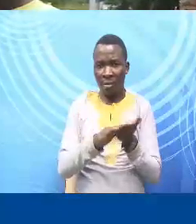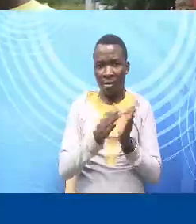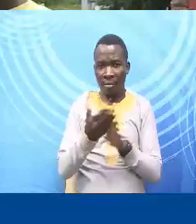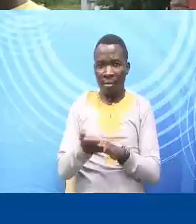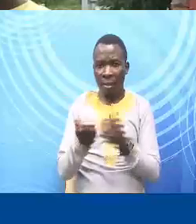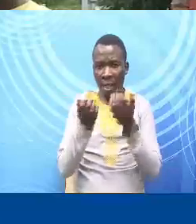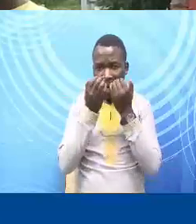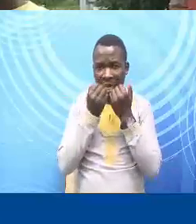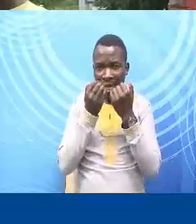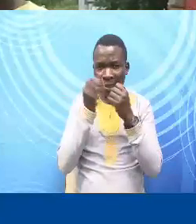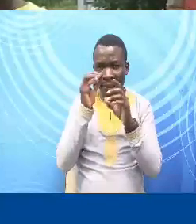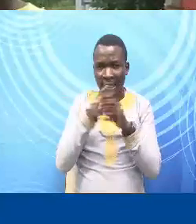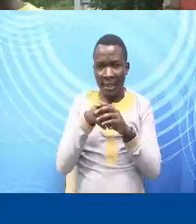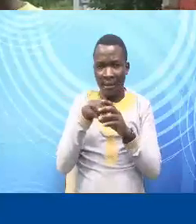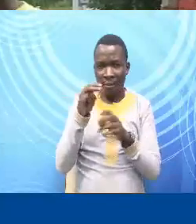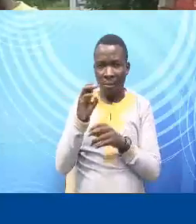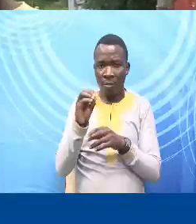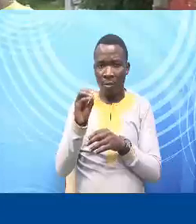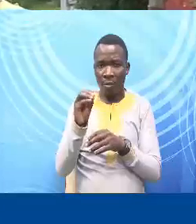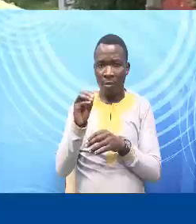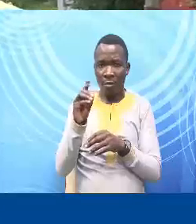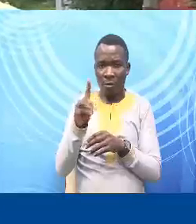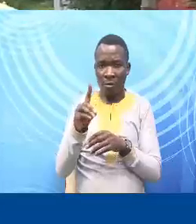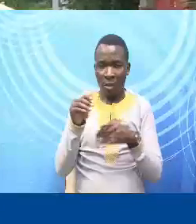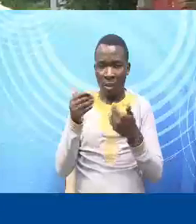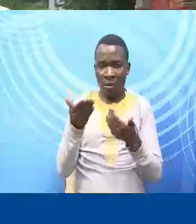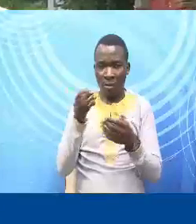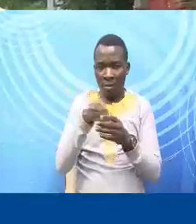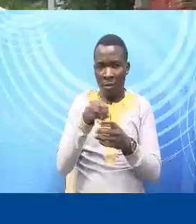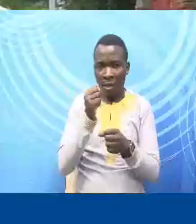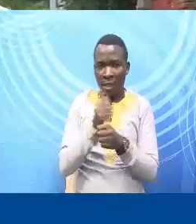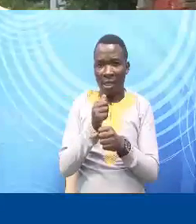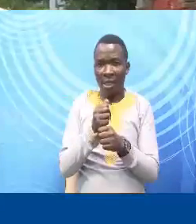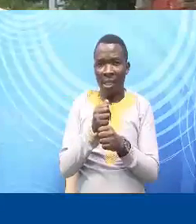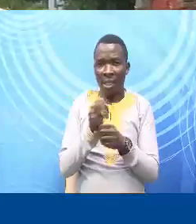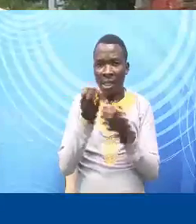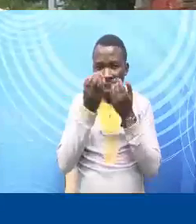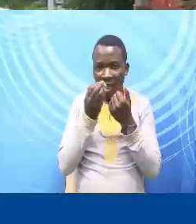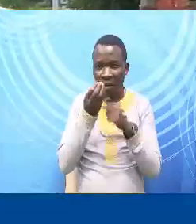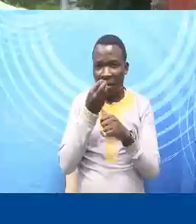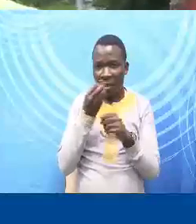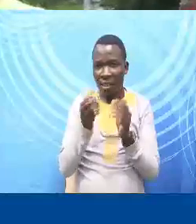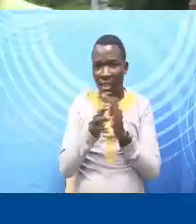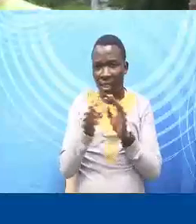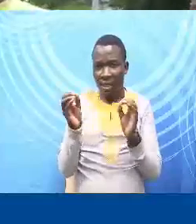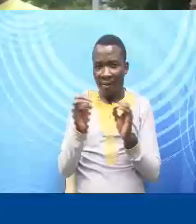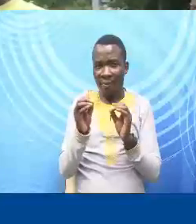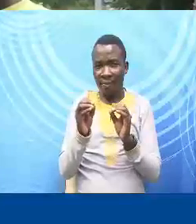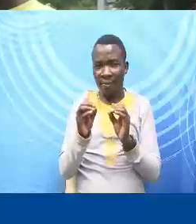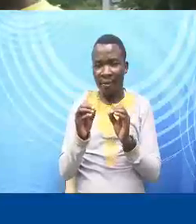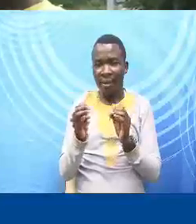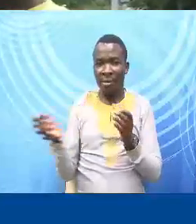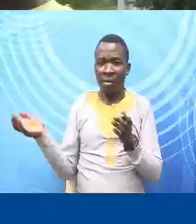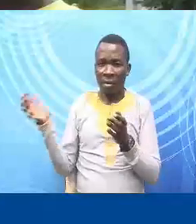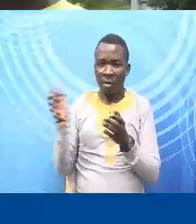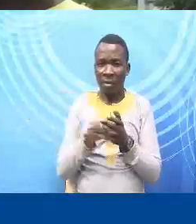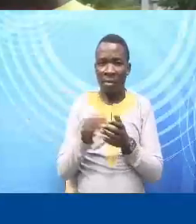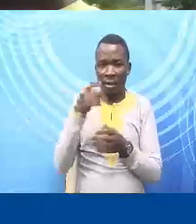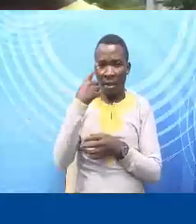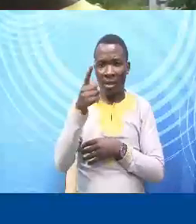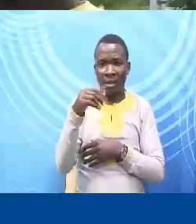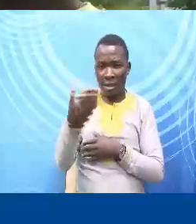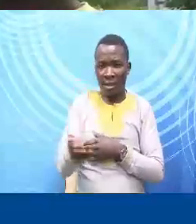ndi muri mood ya ndi mu kazi nagira nk'ikigori tukakirya ya nta kibazo ngo nake ngongera nkayibona ukongera ukayibona nyuma yava